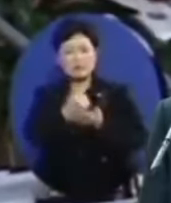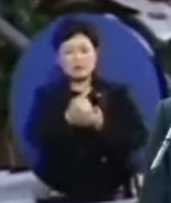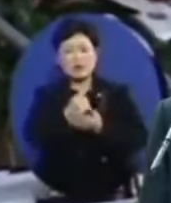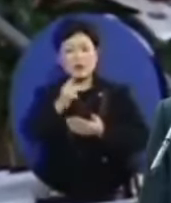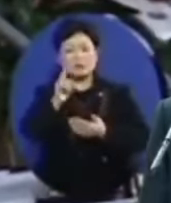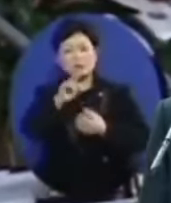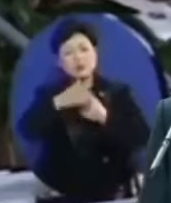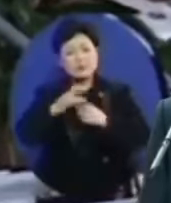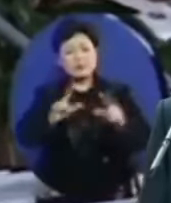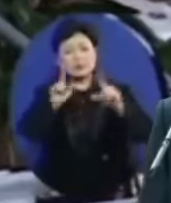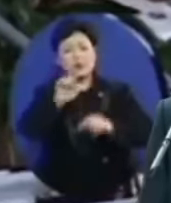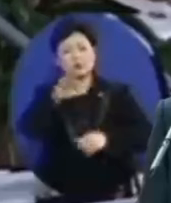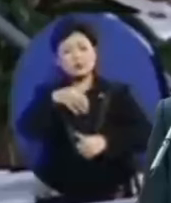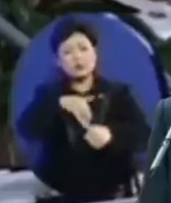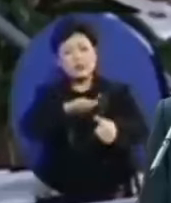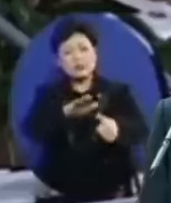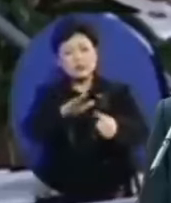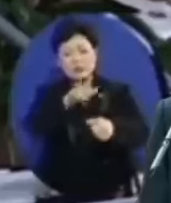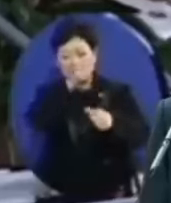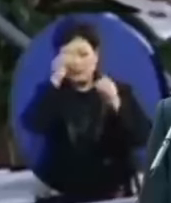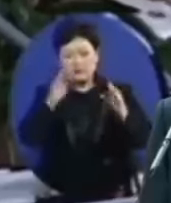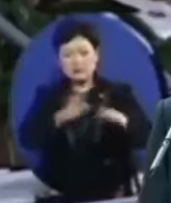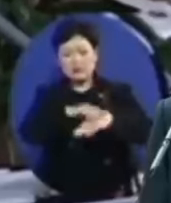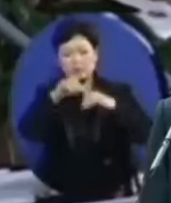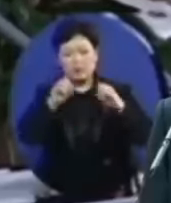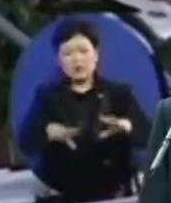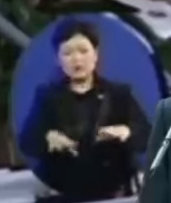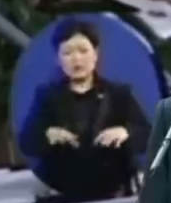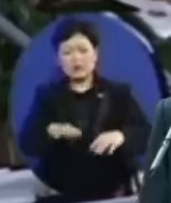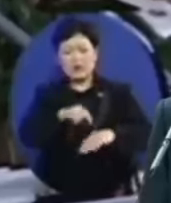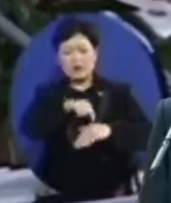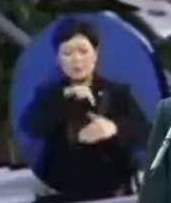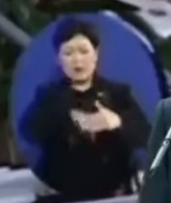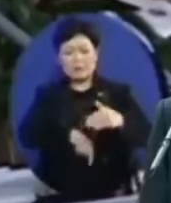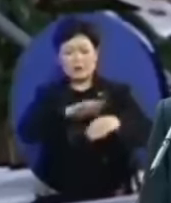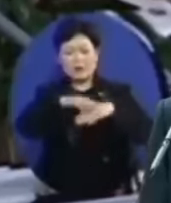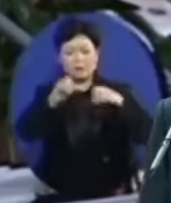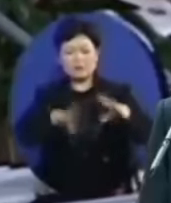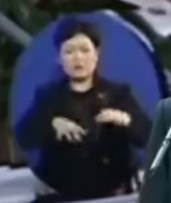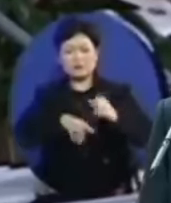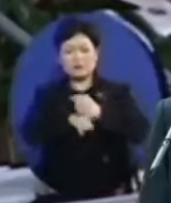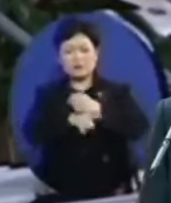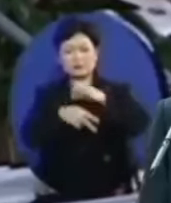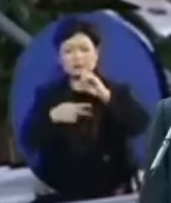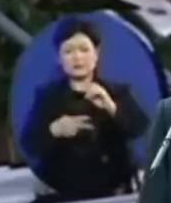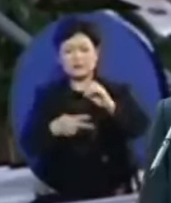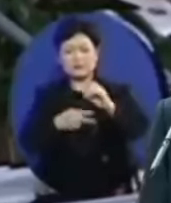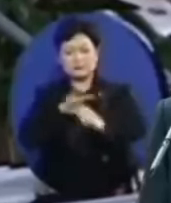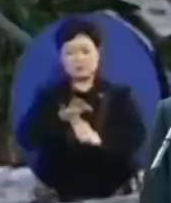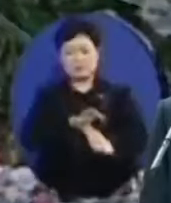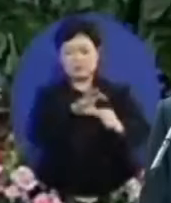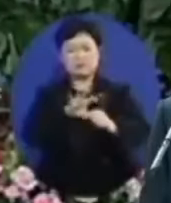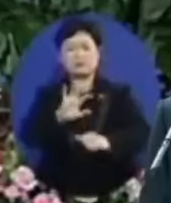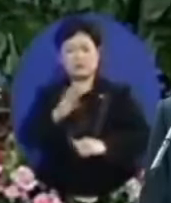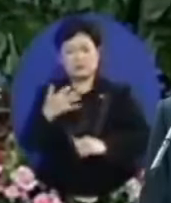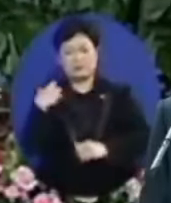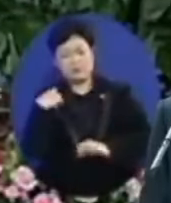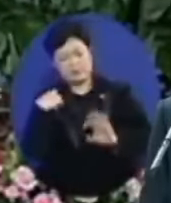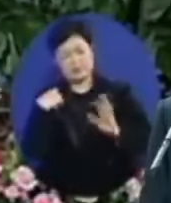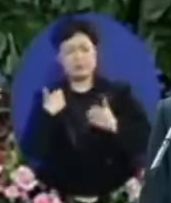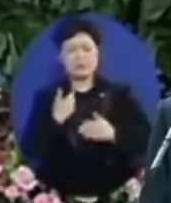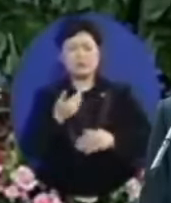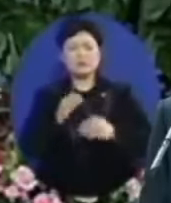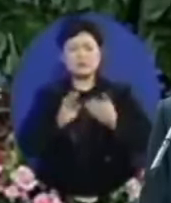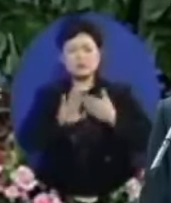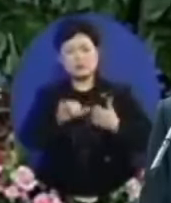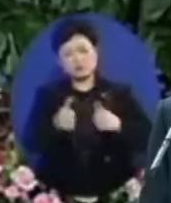살며 어디로 가는가, 인생이 너무 허무하구나, 마음의 허무와 무의미가 짓누릅니다. 그러고 난 다음에는 다